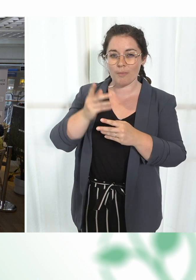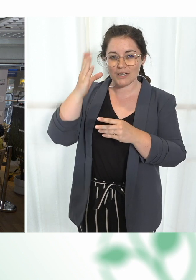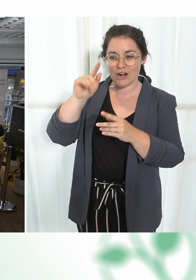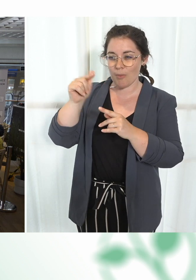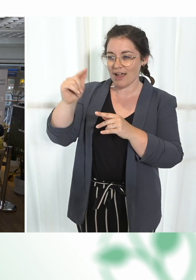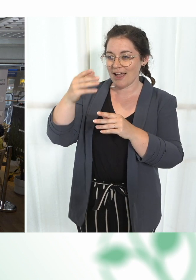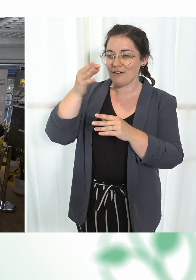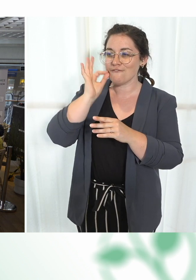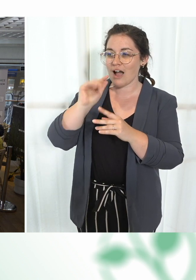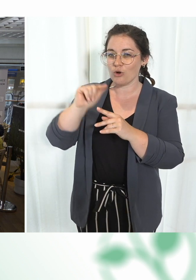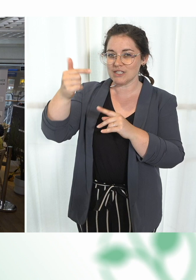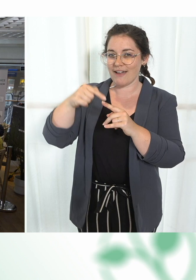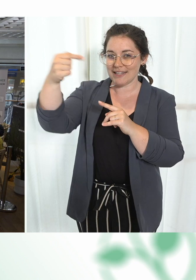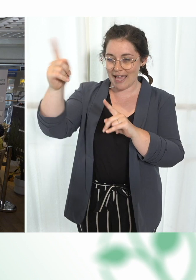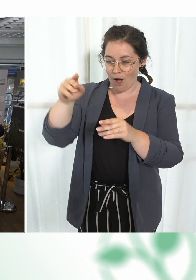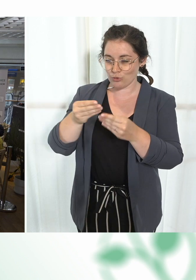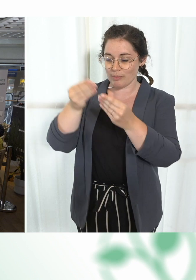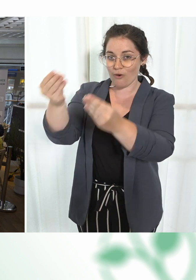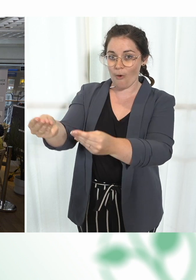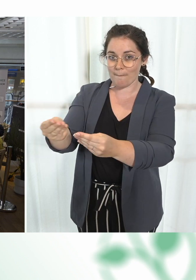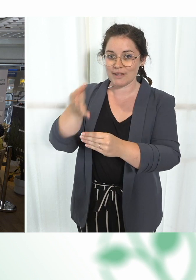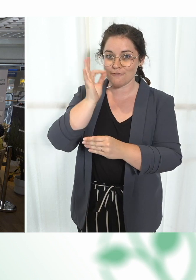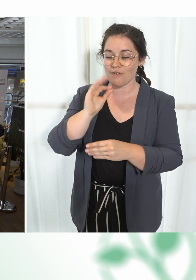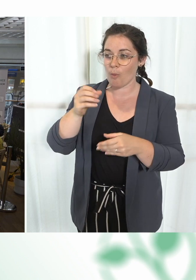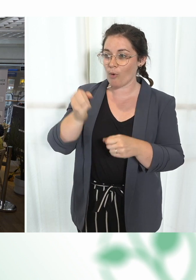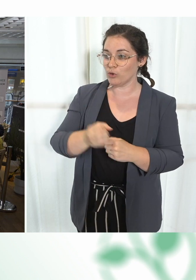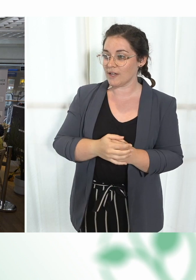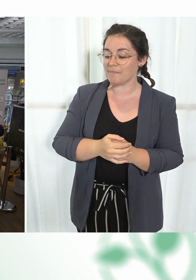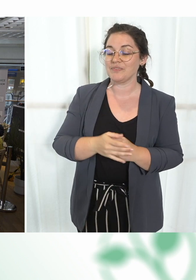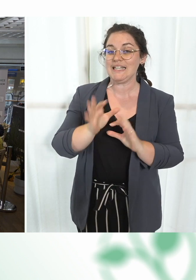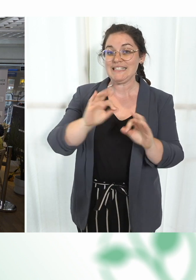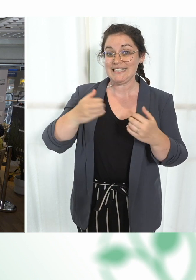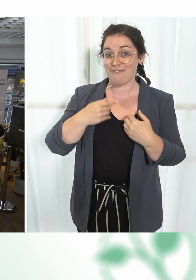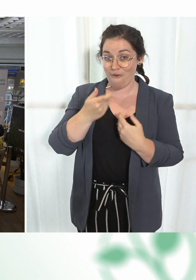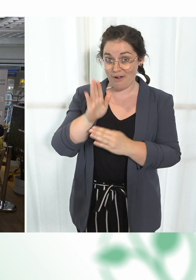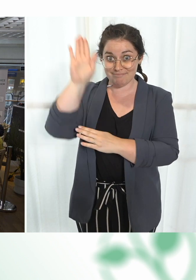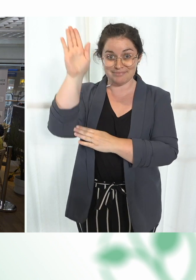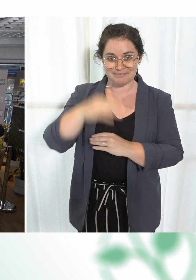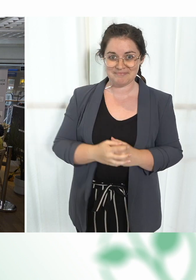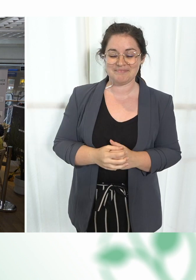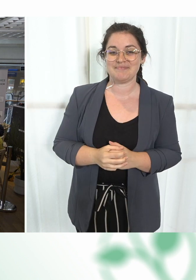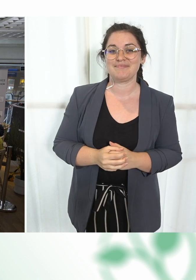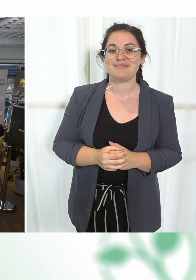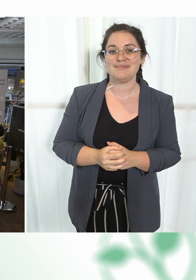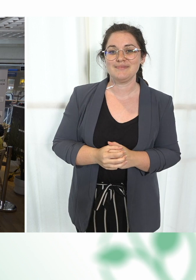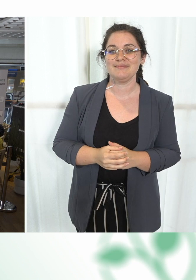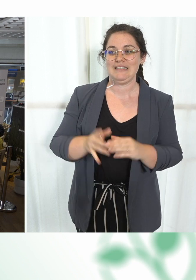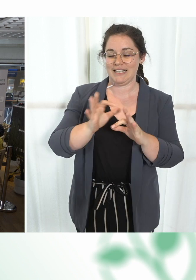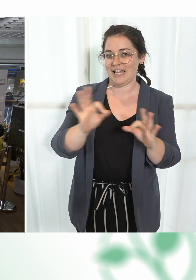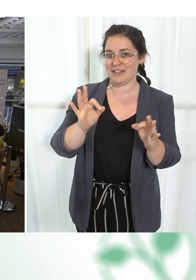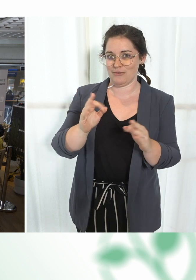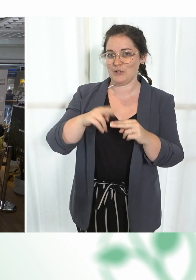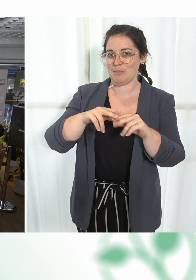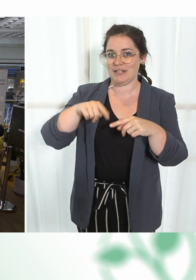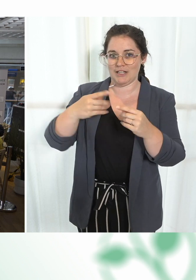Dame in der zweiten Reihe bekommt auch noch Frau Brunner. Wir freuen uns sehr, dass Sie sich da gemeldet haben. Genau, später